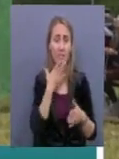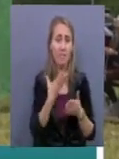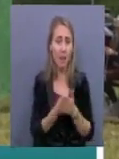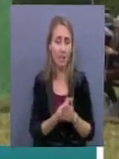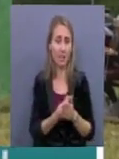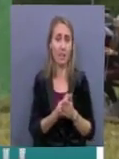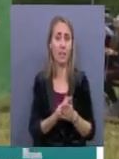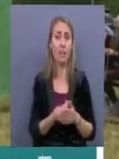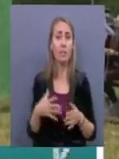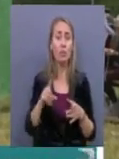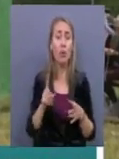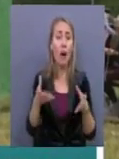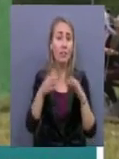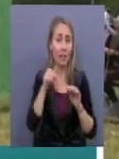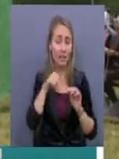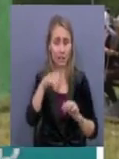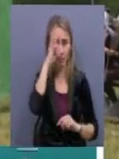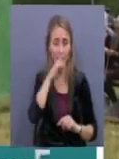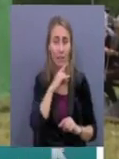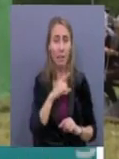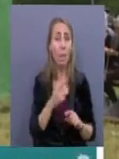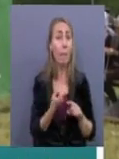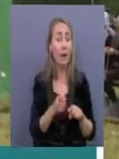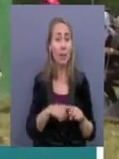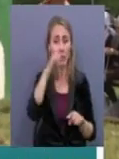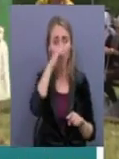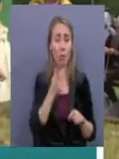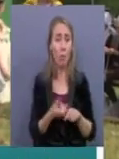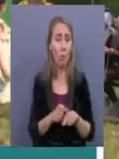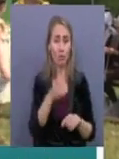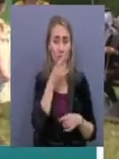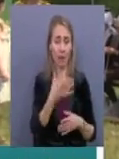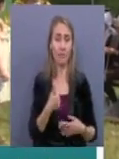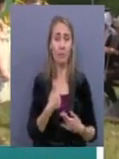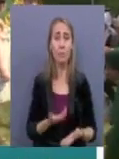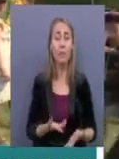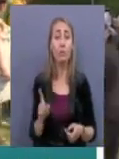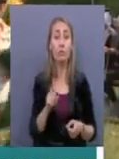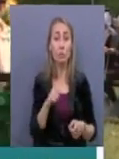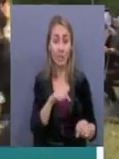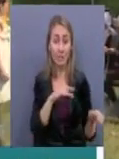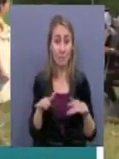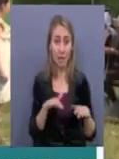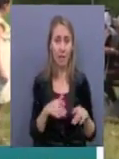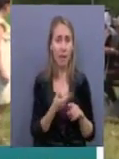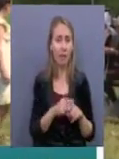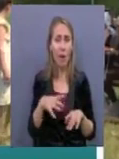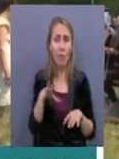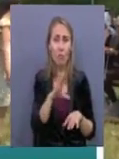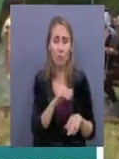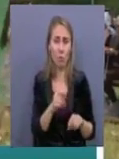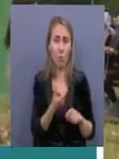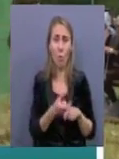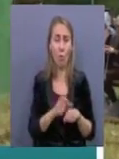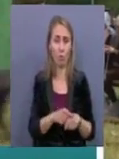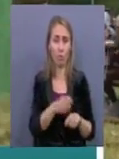маған Қазақстан өте қатты ұнайды. Қазір мұнда болып жатқан дүниелердің барлығы да керемет әдемі. Әрине, біз әлі барлығын көріп үлгермедік. Дегенмен бізге